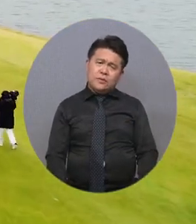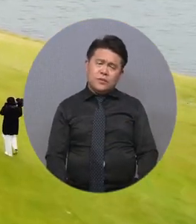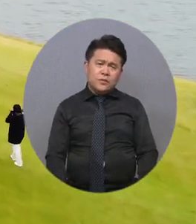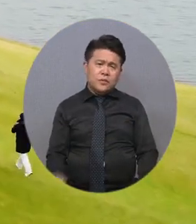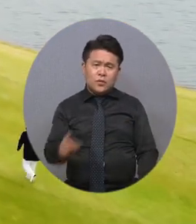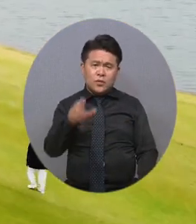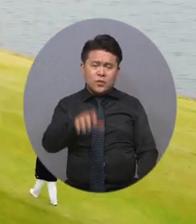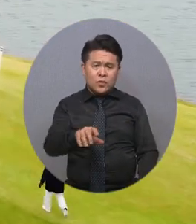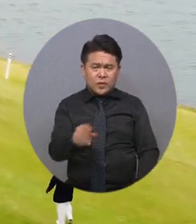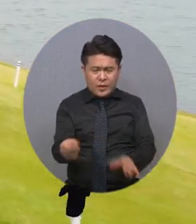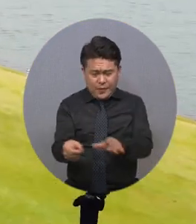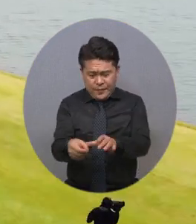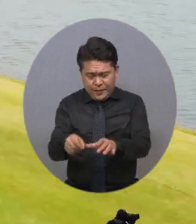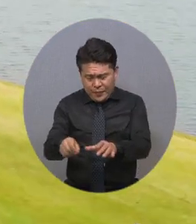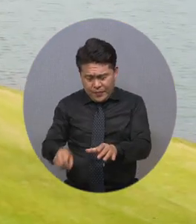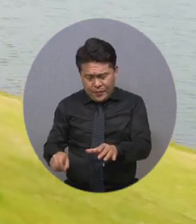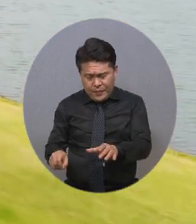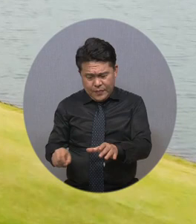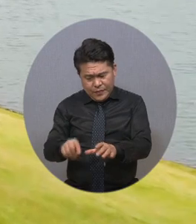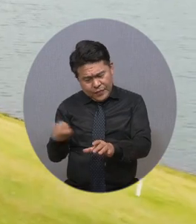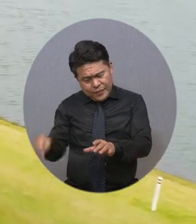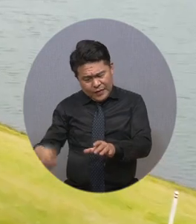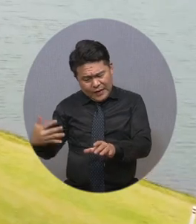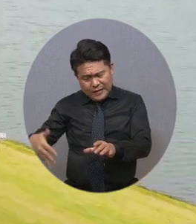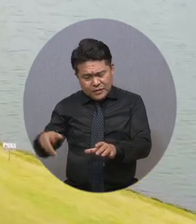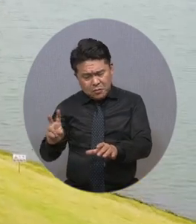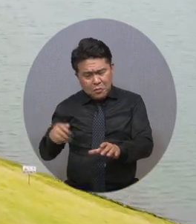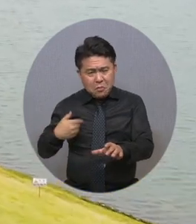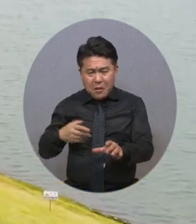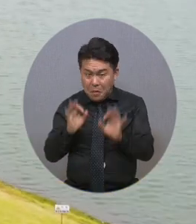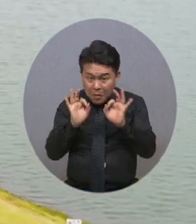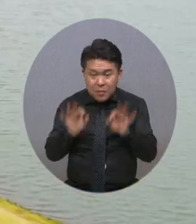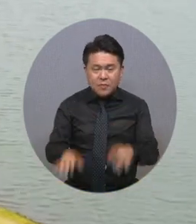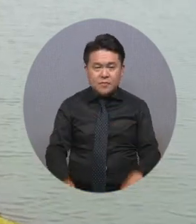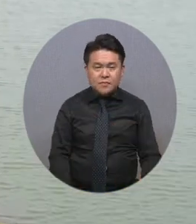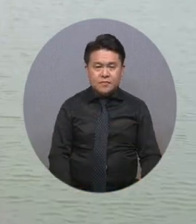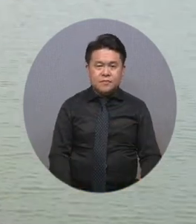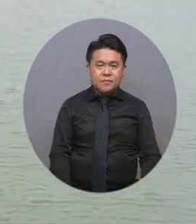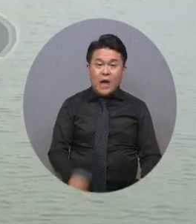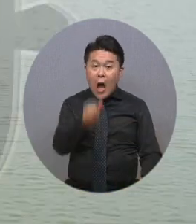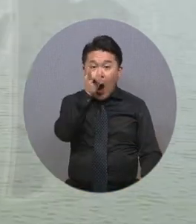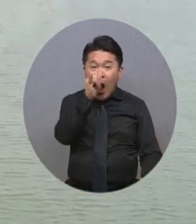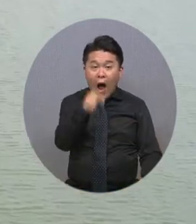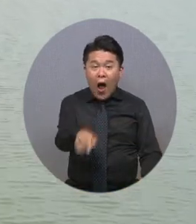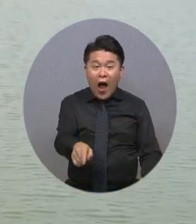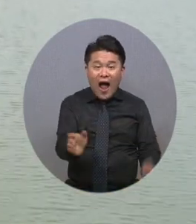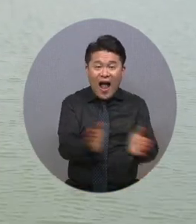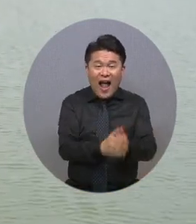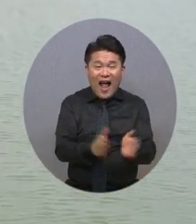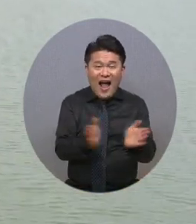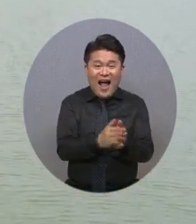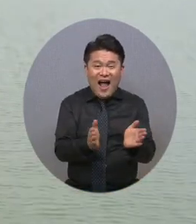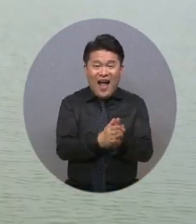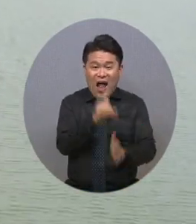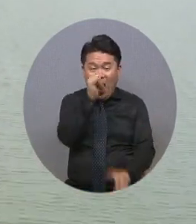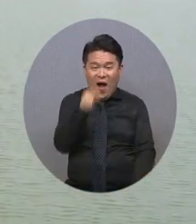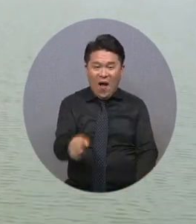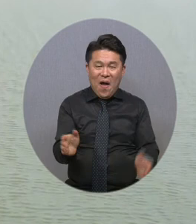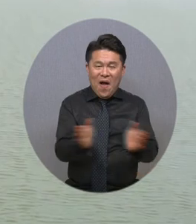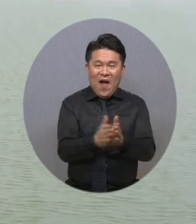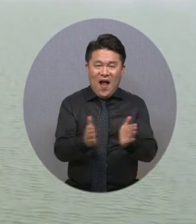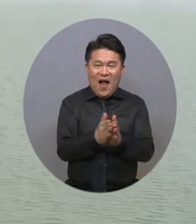쪽에 우리도 걸려 있을 수도 있을 것 같아 저 사람들 엄청 좋아하네 아 있다 언니 와 대박 대박